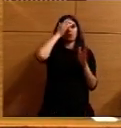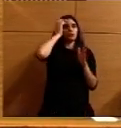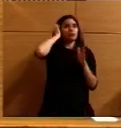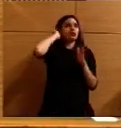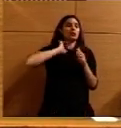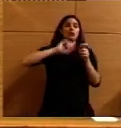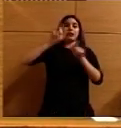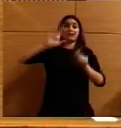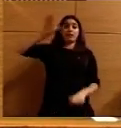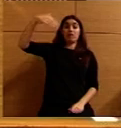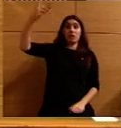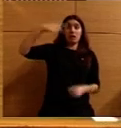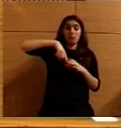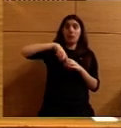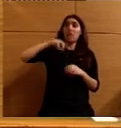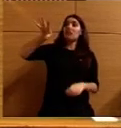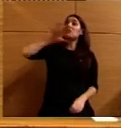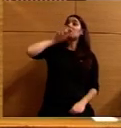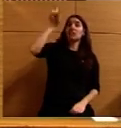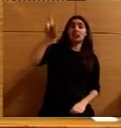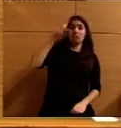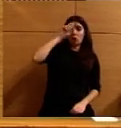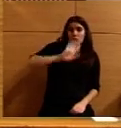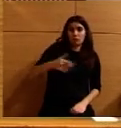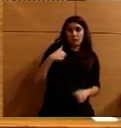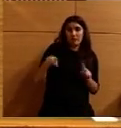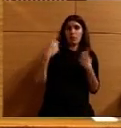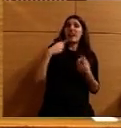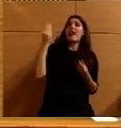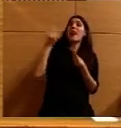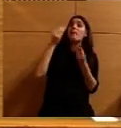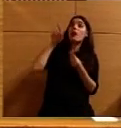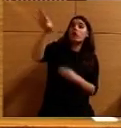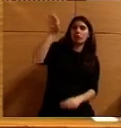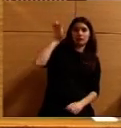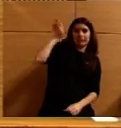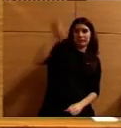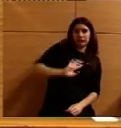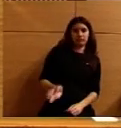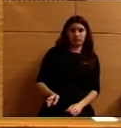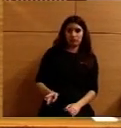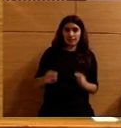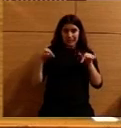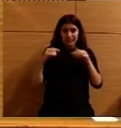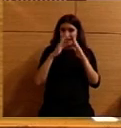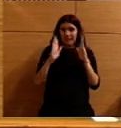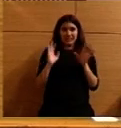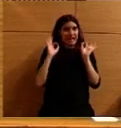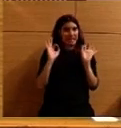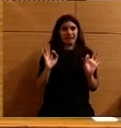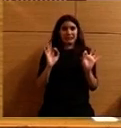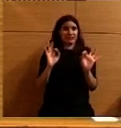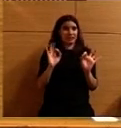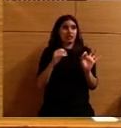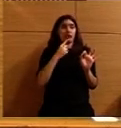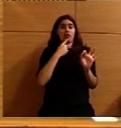s'entreplaces que ha vingut gent de fora, que jo no sé ni qui és, ni vull saber-ho, que vinga el millor. Això, en esta casa, i ho han